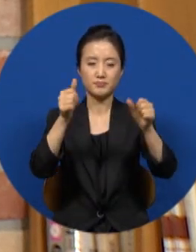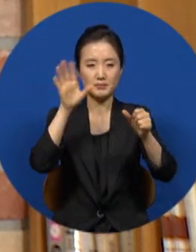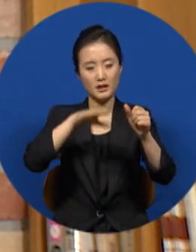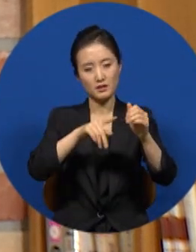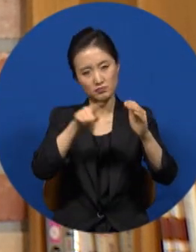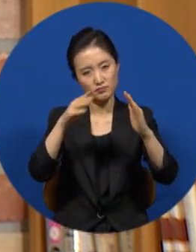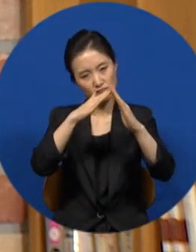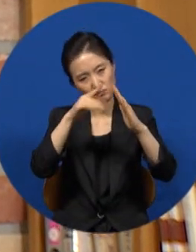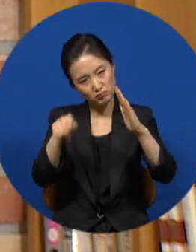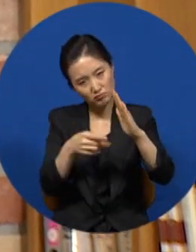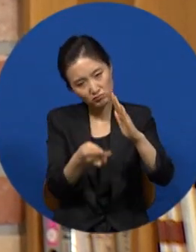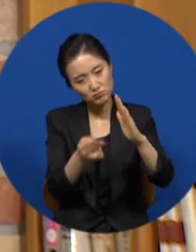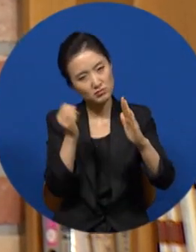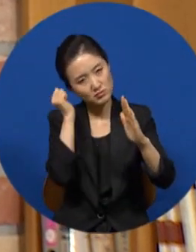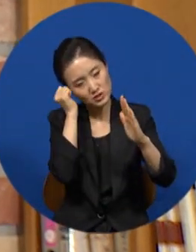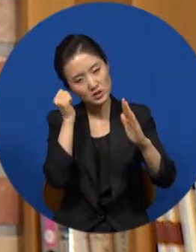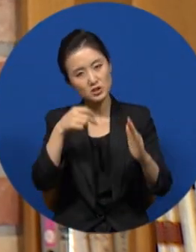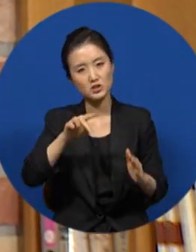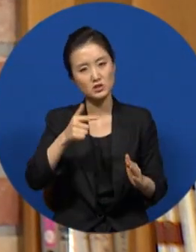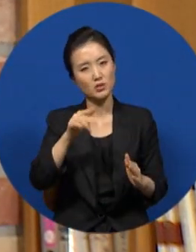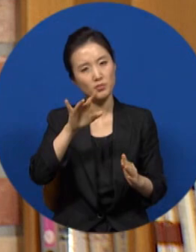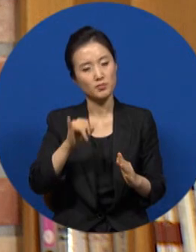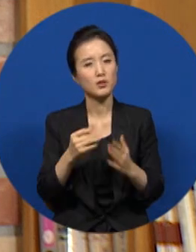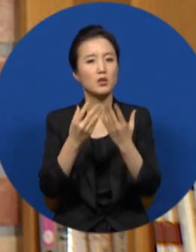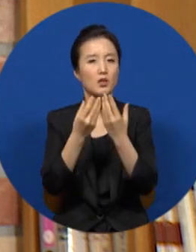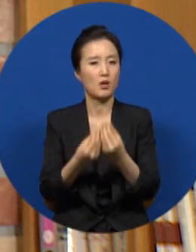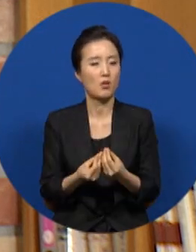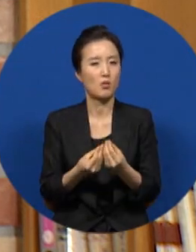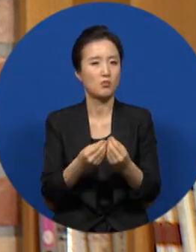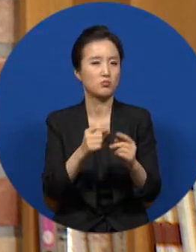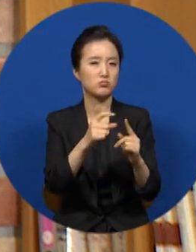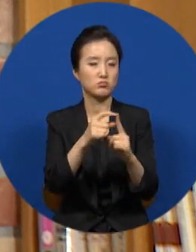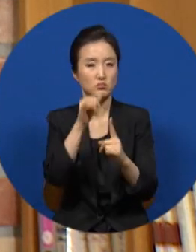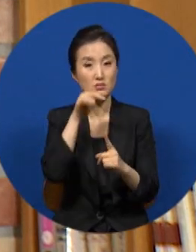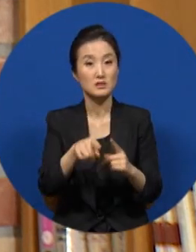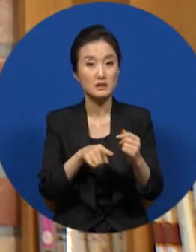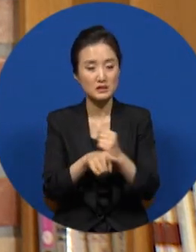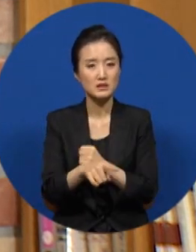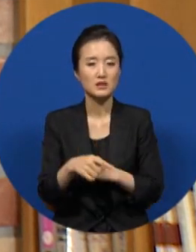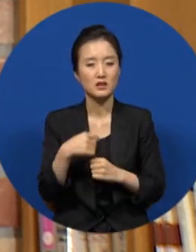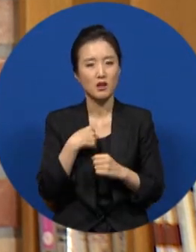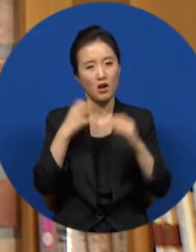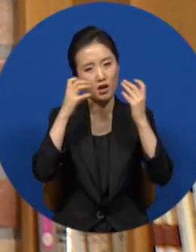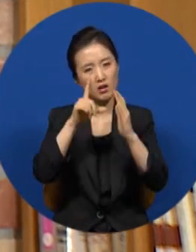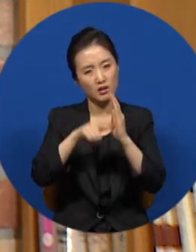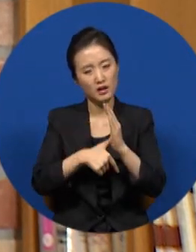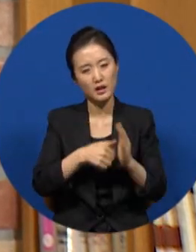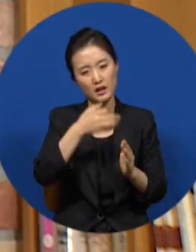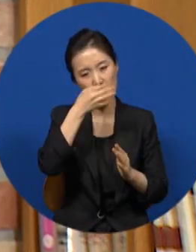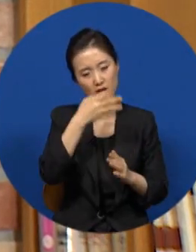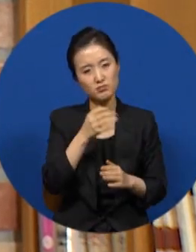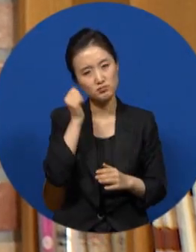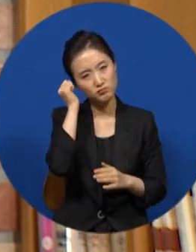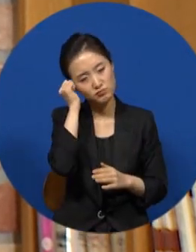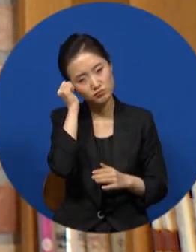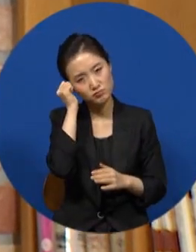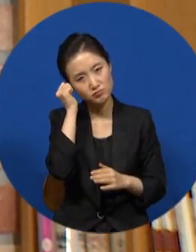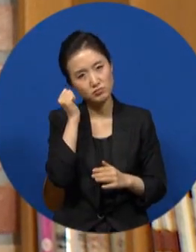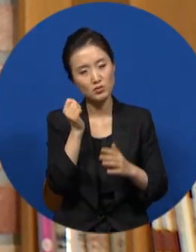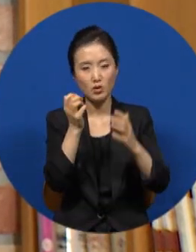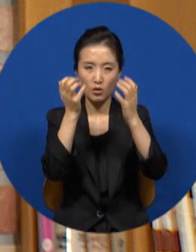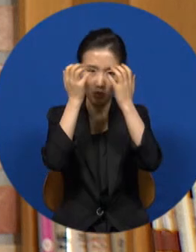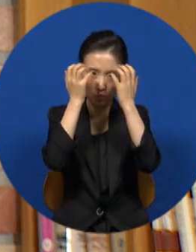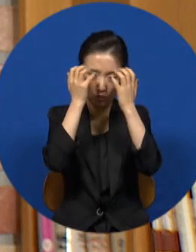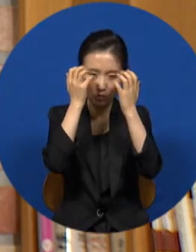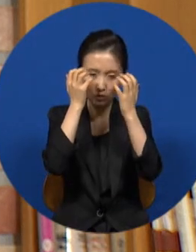너무 능력이 없어서 어릴 때 그 기와집 기와덤에서 잠을 잔 게 아니었다 이거지. 세월이 한참 지나서 또